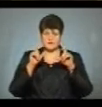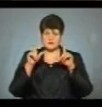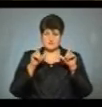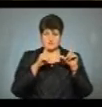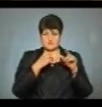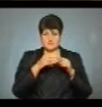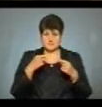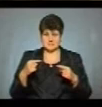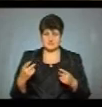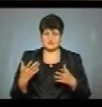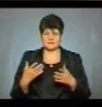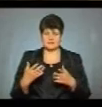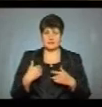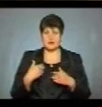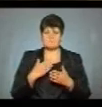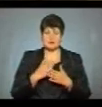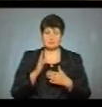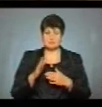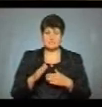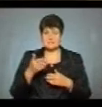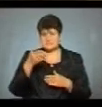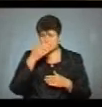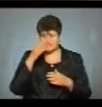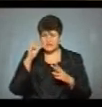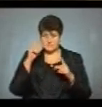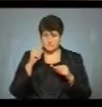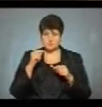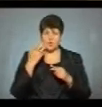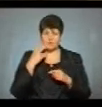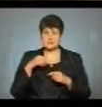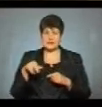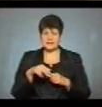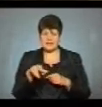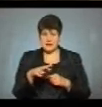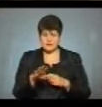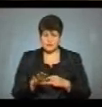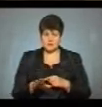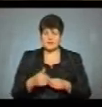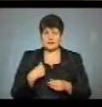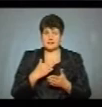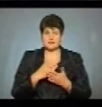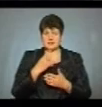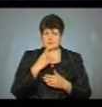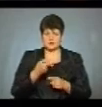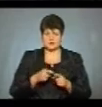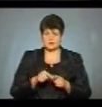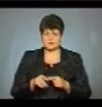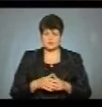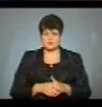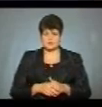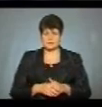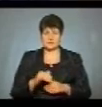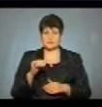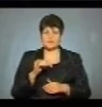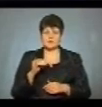картинки. Я мала бути закритими очима, я не мала відкривати очі, куди ми йдемо, і я не мала бачити цього. Юрію